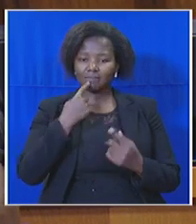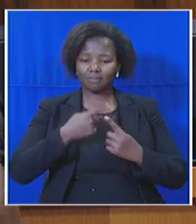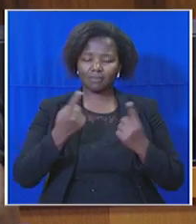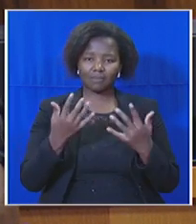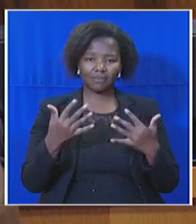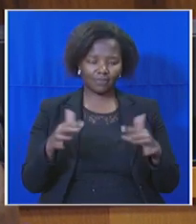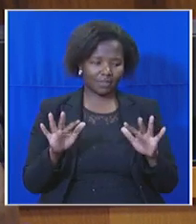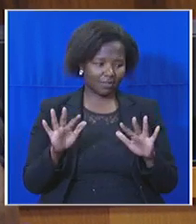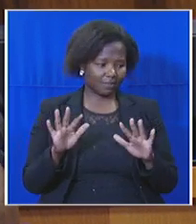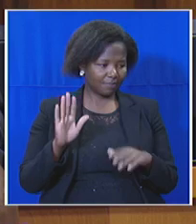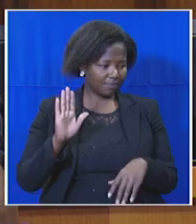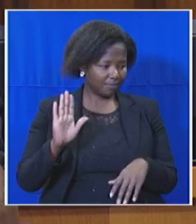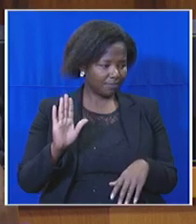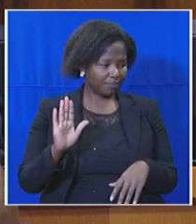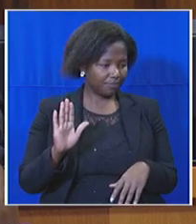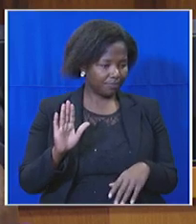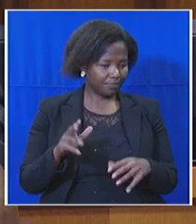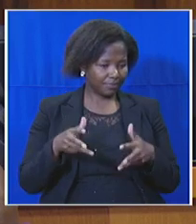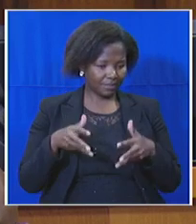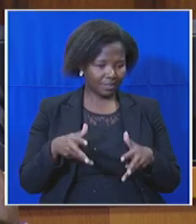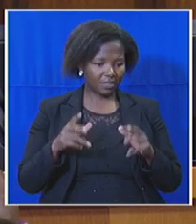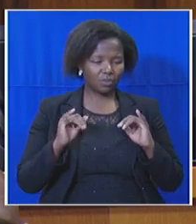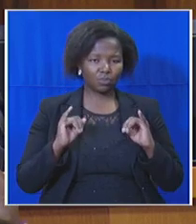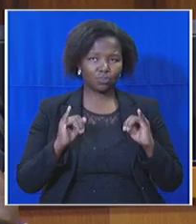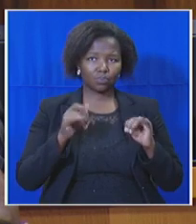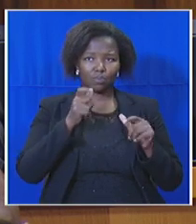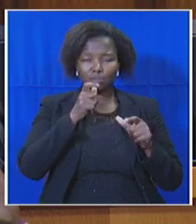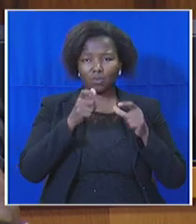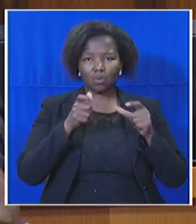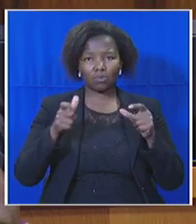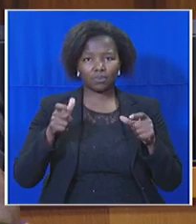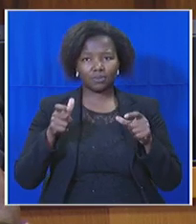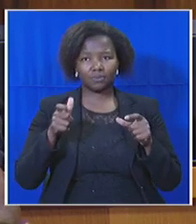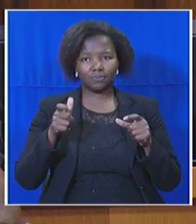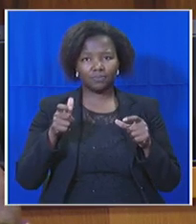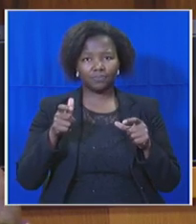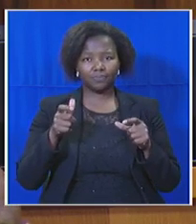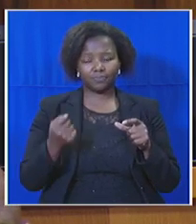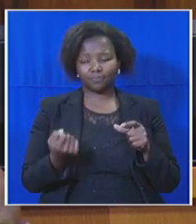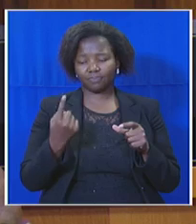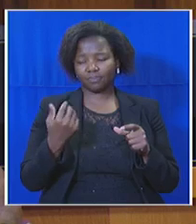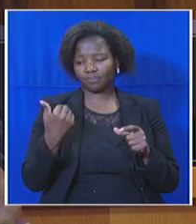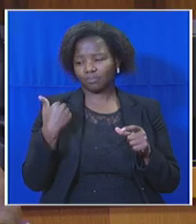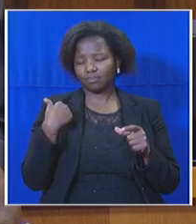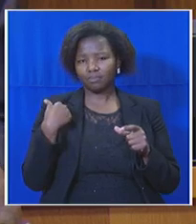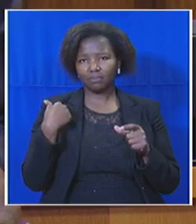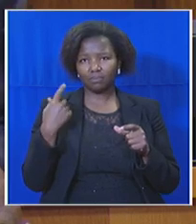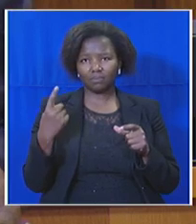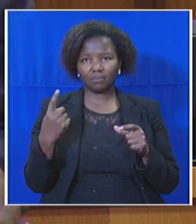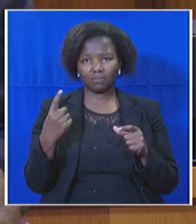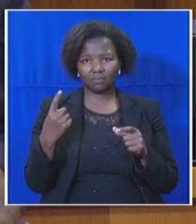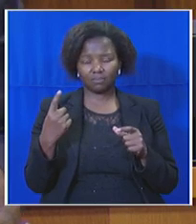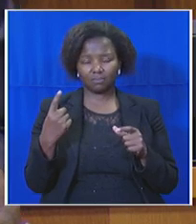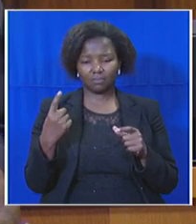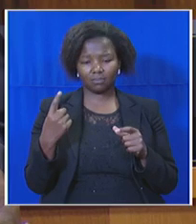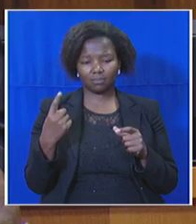van die verwoestingswerk van Transnet se 2 fondse. Die ANC se voorsitter in Gauteng, Paul Mashatile, het onlangs die gevaardigde hieroor laat flikker